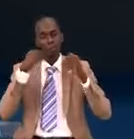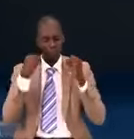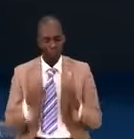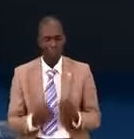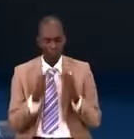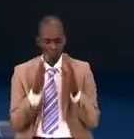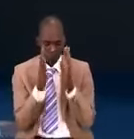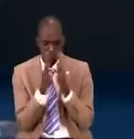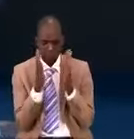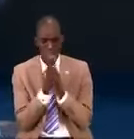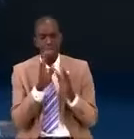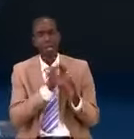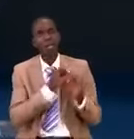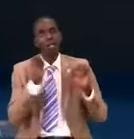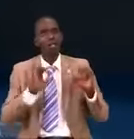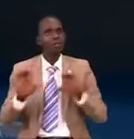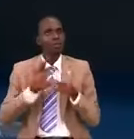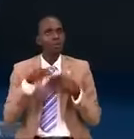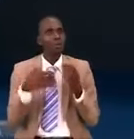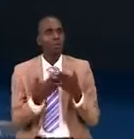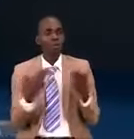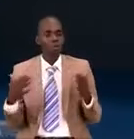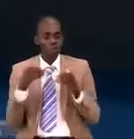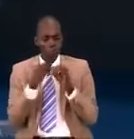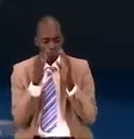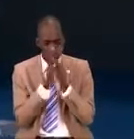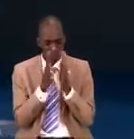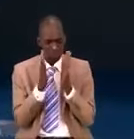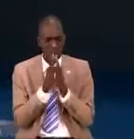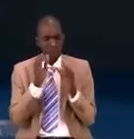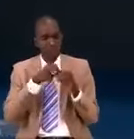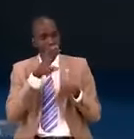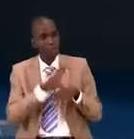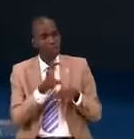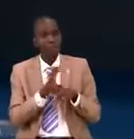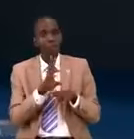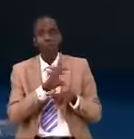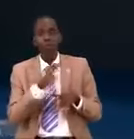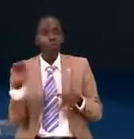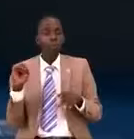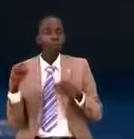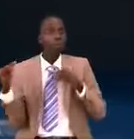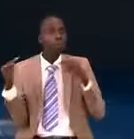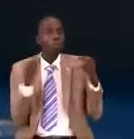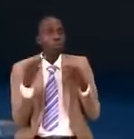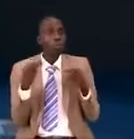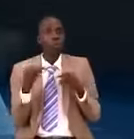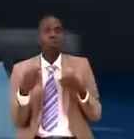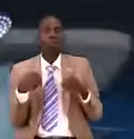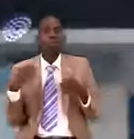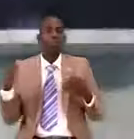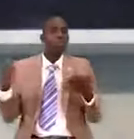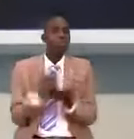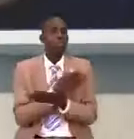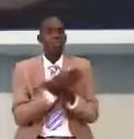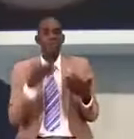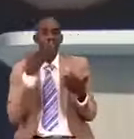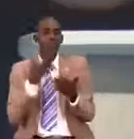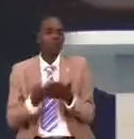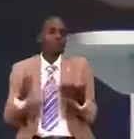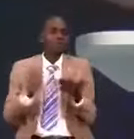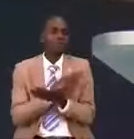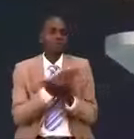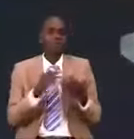de combat quand nous chantons et la musique tout va bien j'ai pu tout par Christ qui me fortifie si tu peux